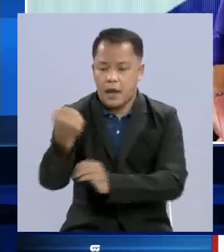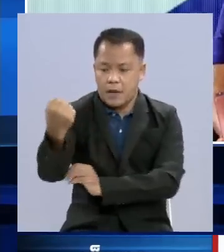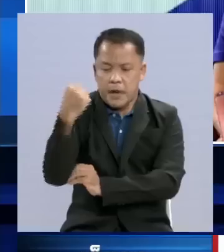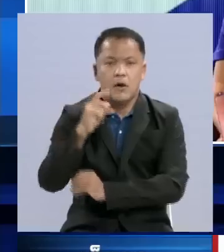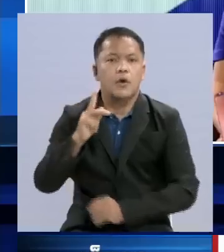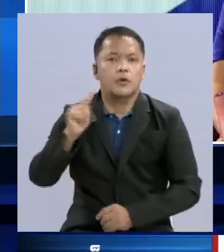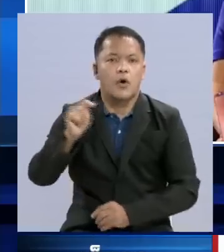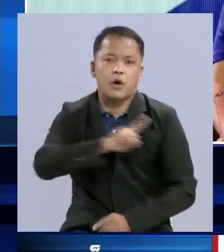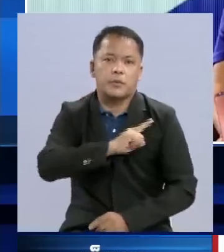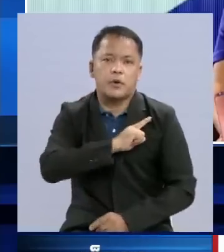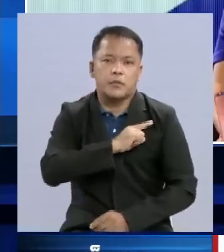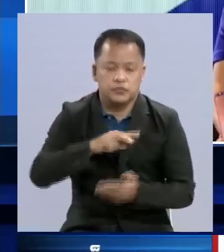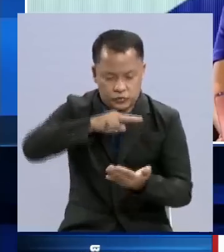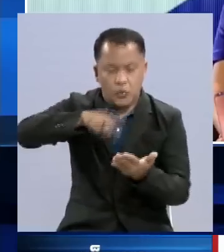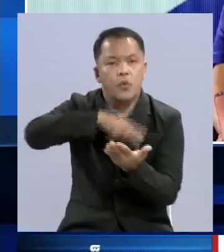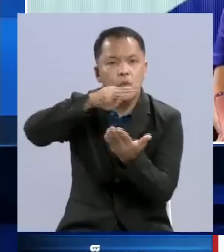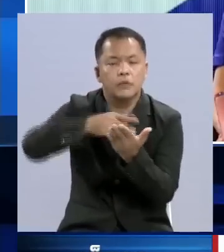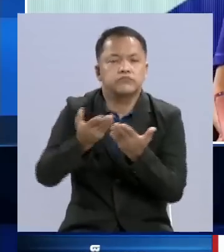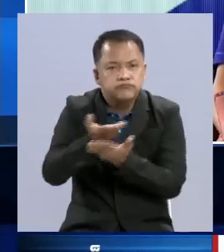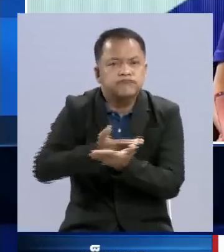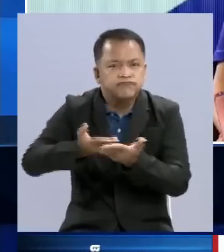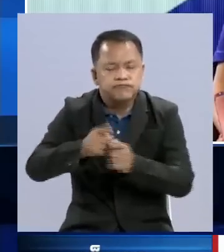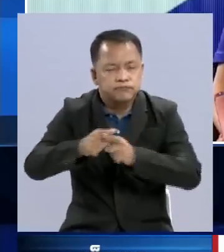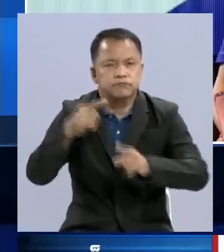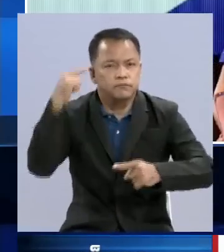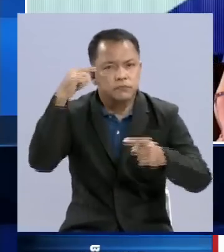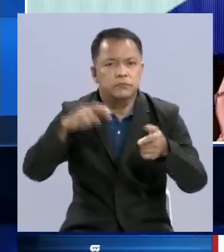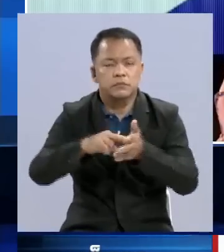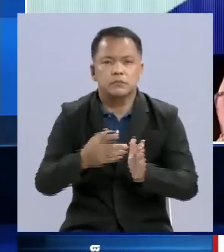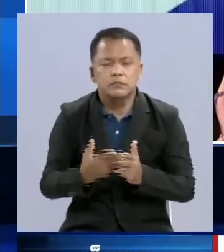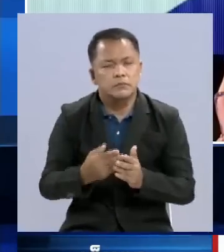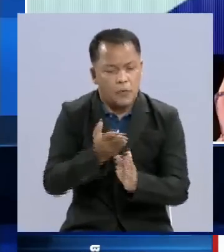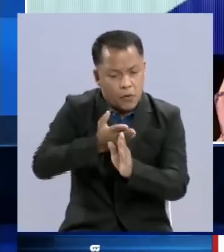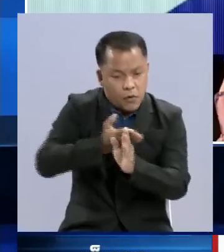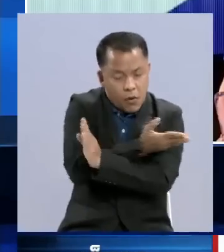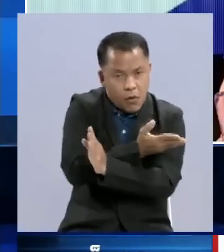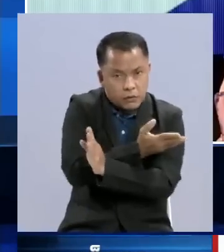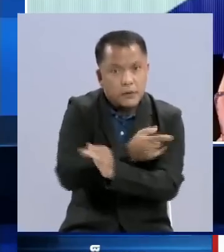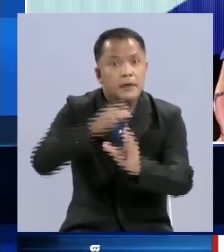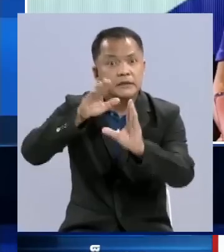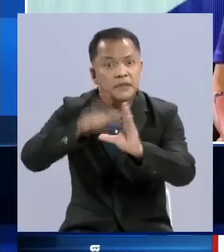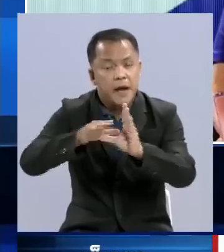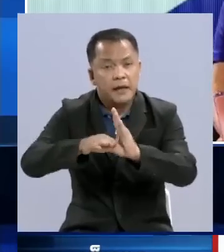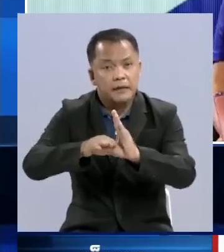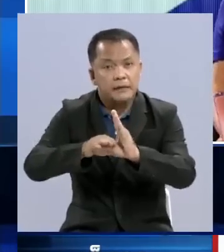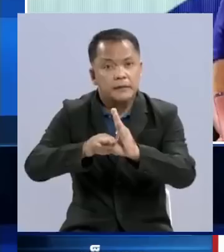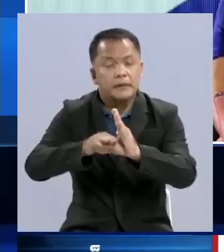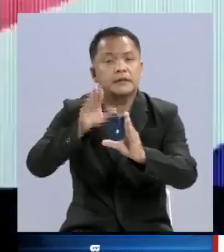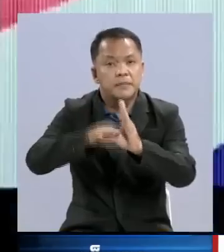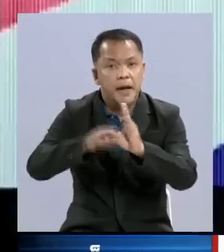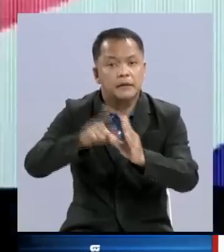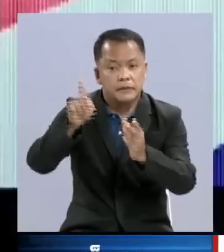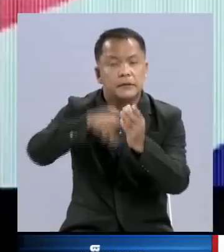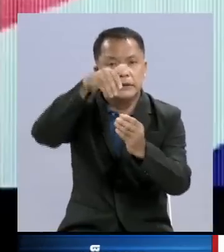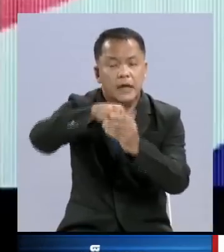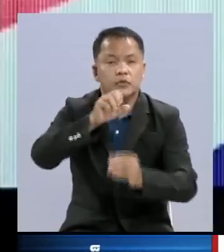ของกกต.ในการตรวจสอบเรื่องนี้ถูกต้องไหม ครับ แล้วก็มองไปว่าอ้าวก่อนที่คุณจะสมัครลงเลือกตั้งอ่ะคุณส